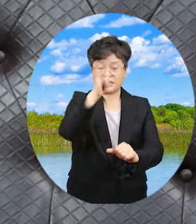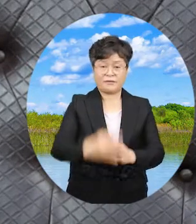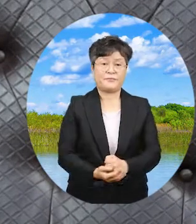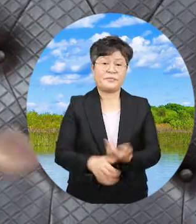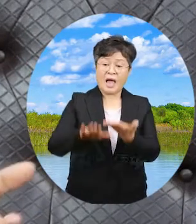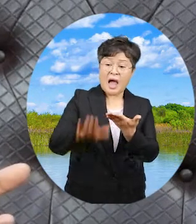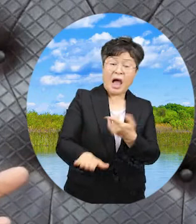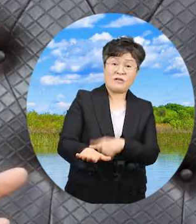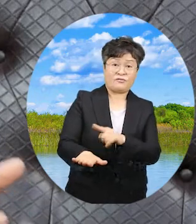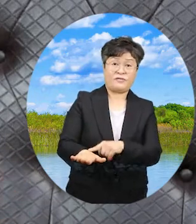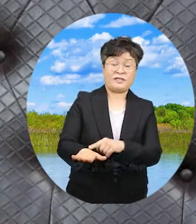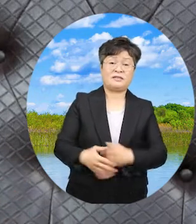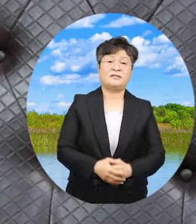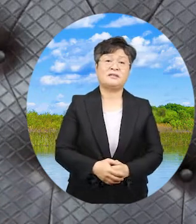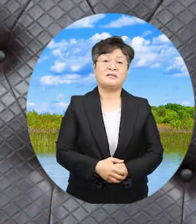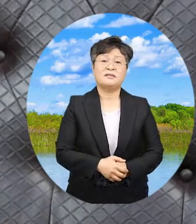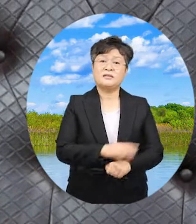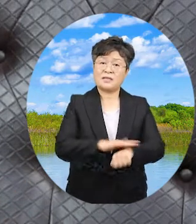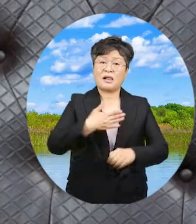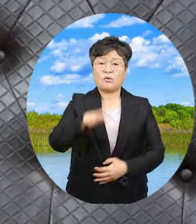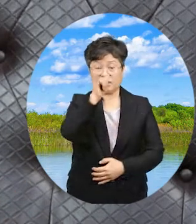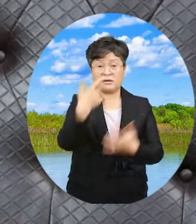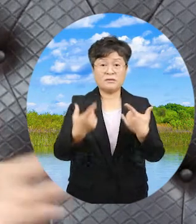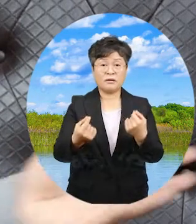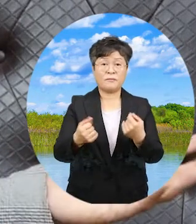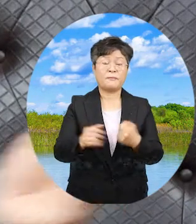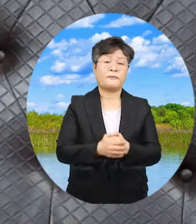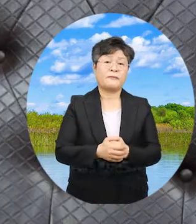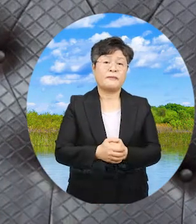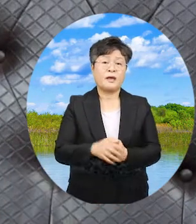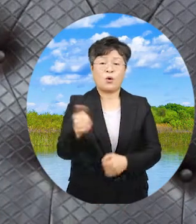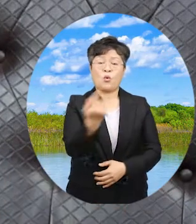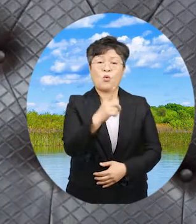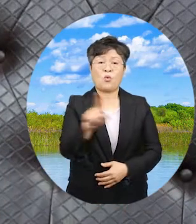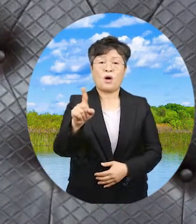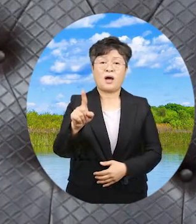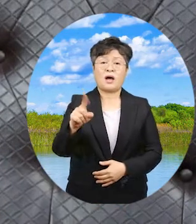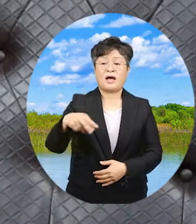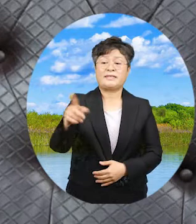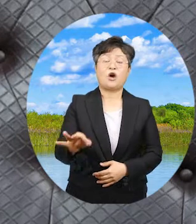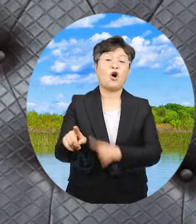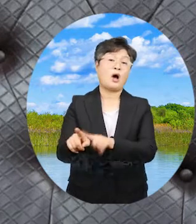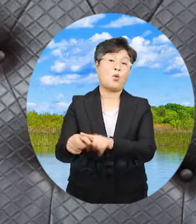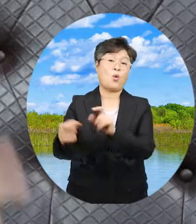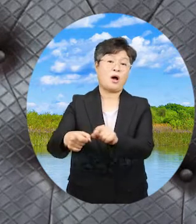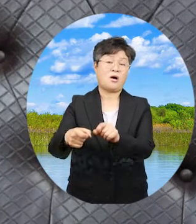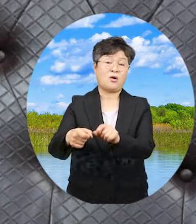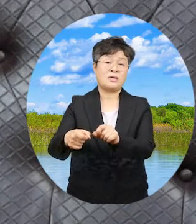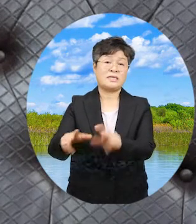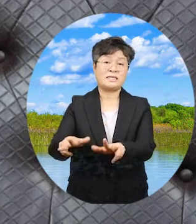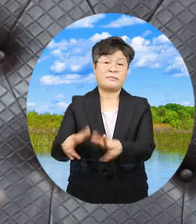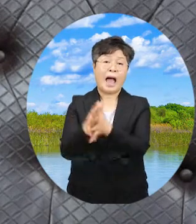사람들이 늘어나면서 산책로에 대한 수요가 또 급증하게 돼서 그 좁은 하천에 계속 산책로를 만들게 되다 보니까 아무래도 이제 뭐 사람들이